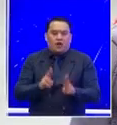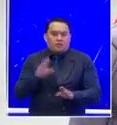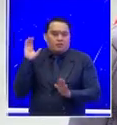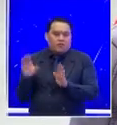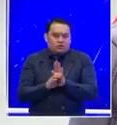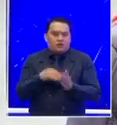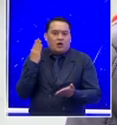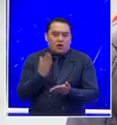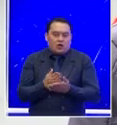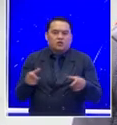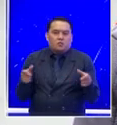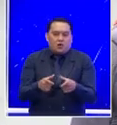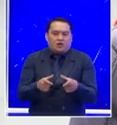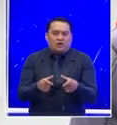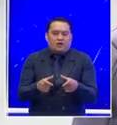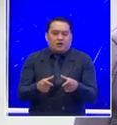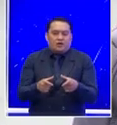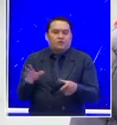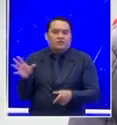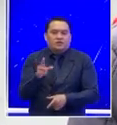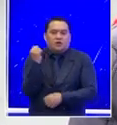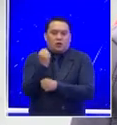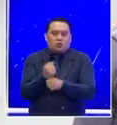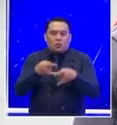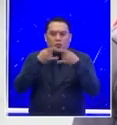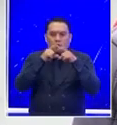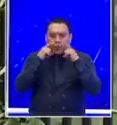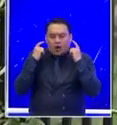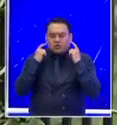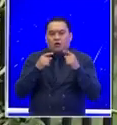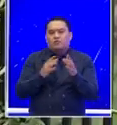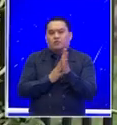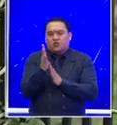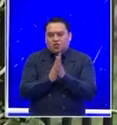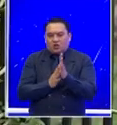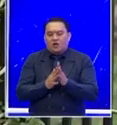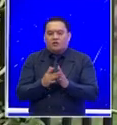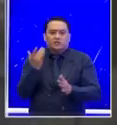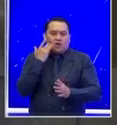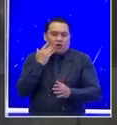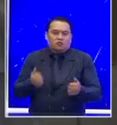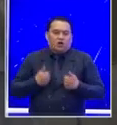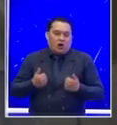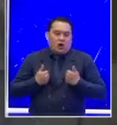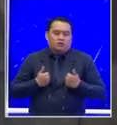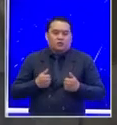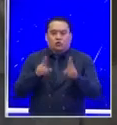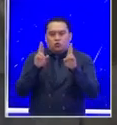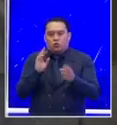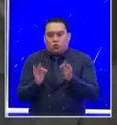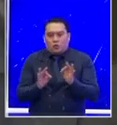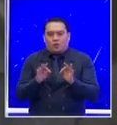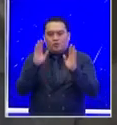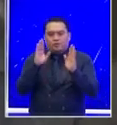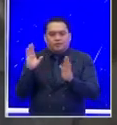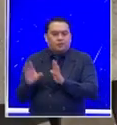по коронавирусу. То есть все рабочие в масках, в перчатках. стараемся придерживаться нормам. Вместе с ремонтом